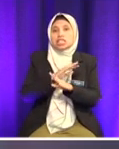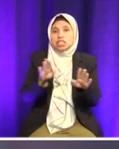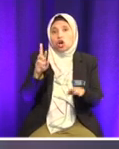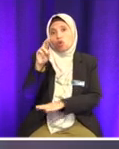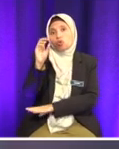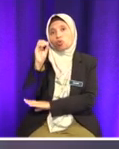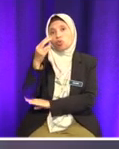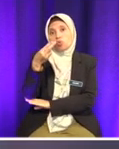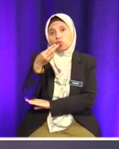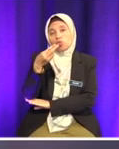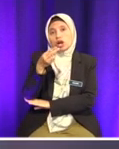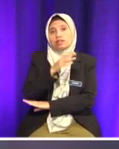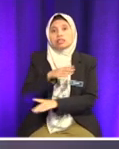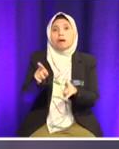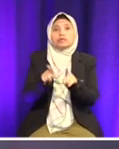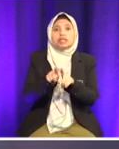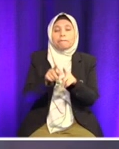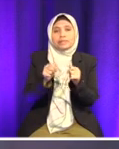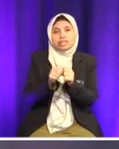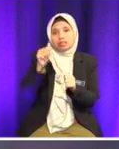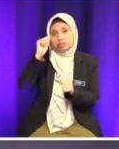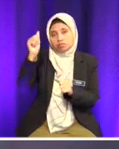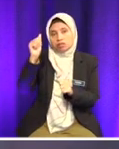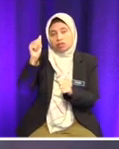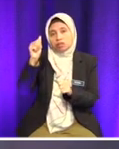kepada Allah Subhanahu Wa Ta'ala